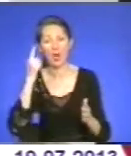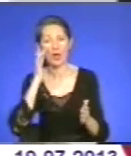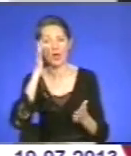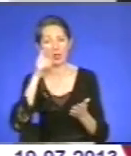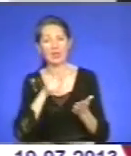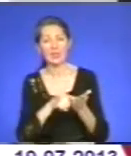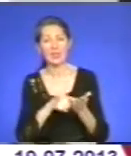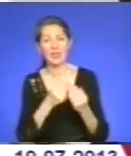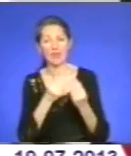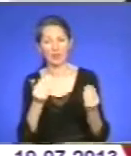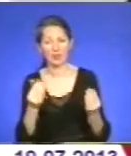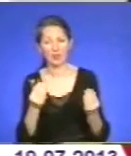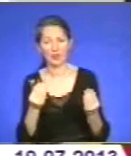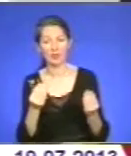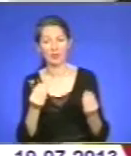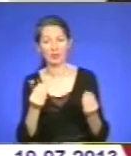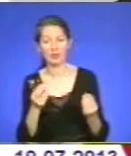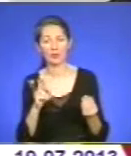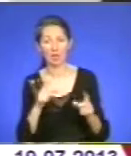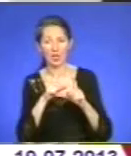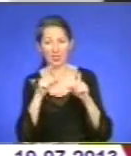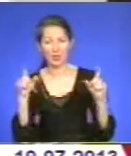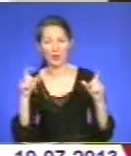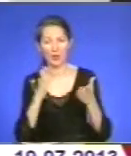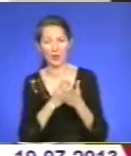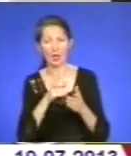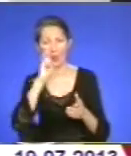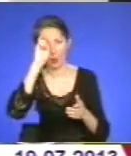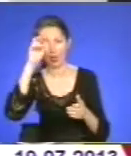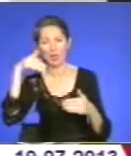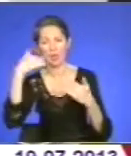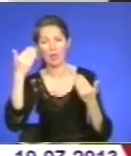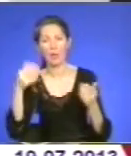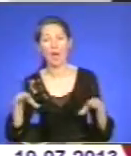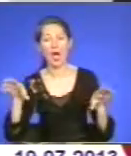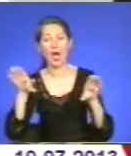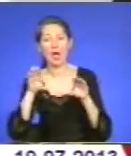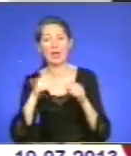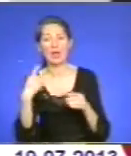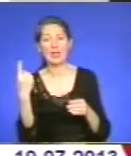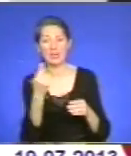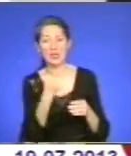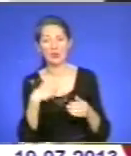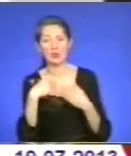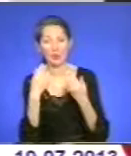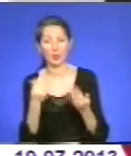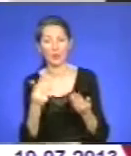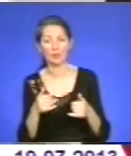як воно і заголовлено, це «Боже нам єдність подай». В цьому контексті для України